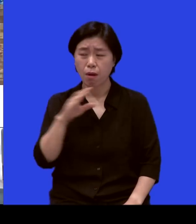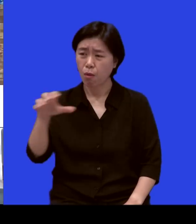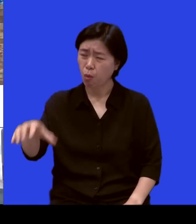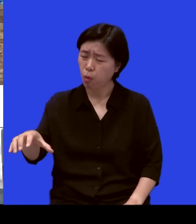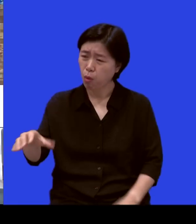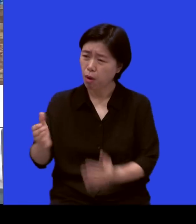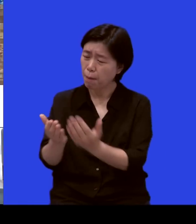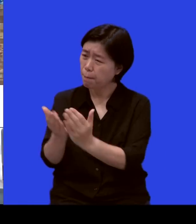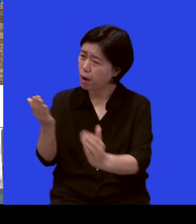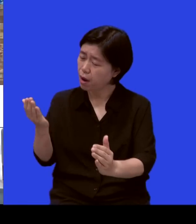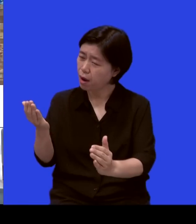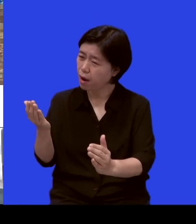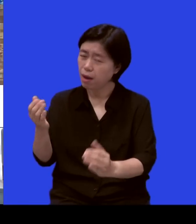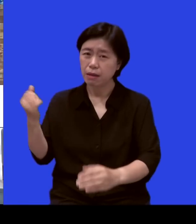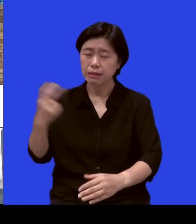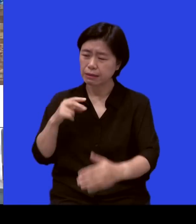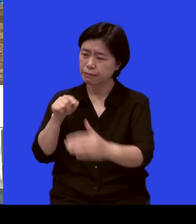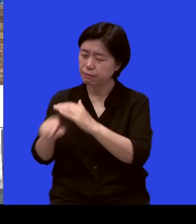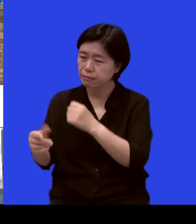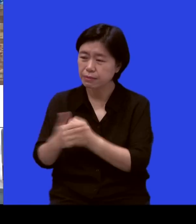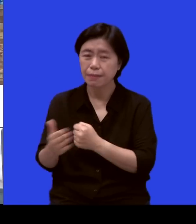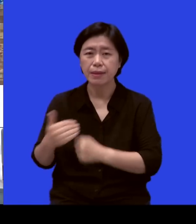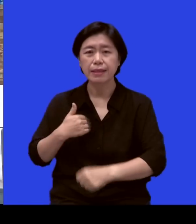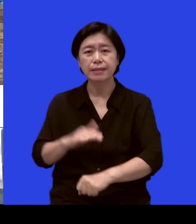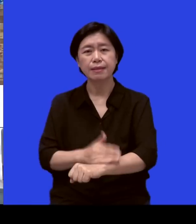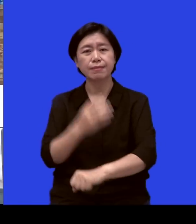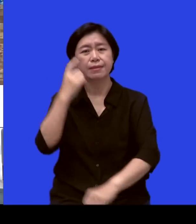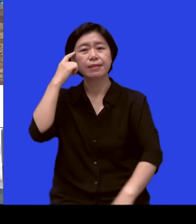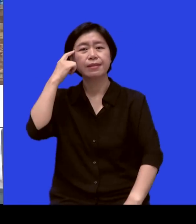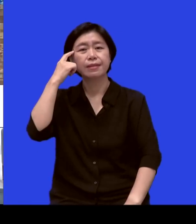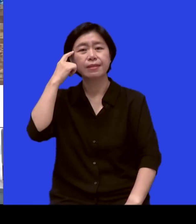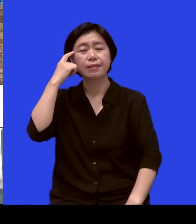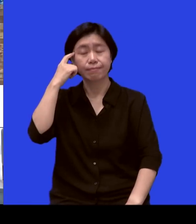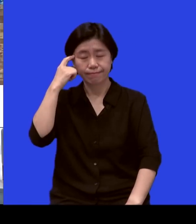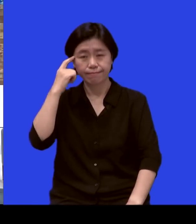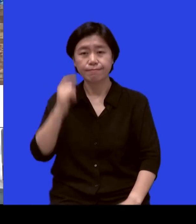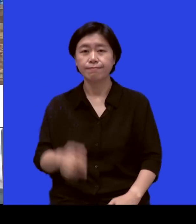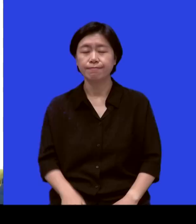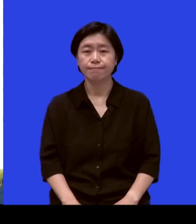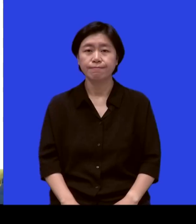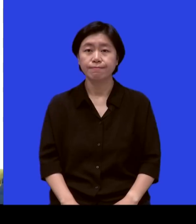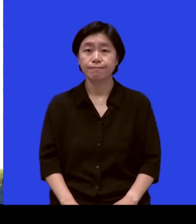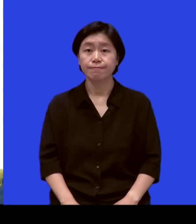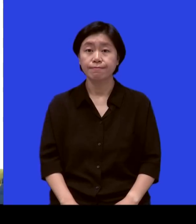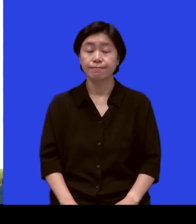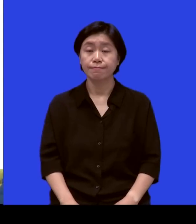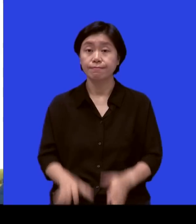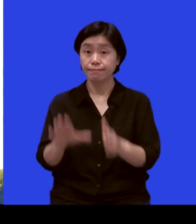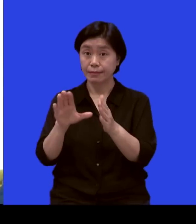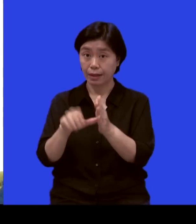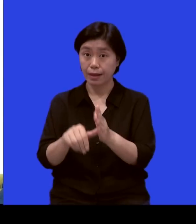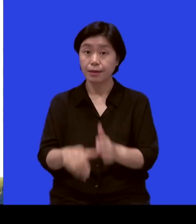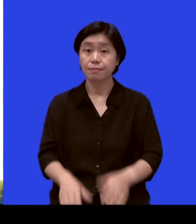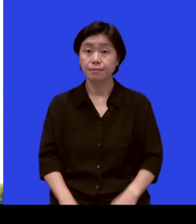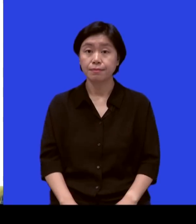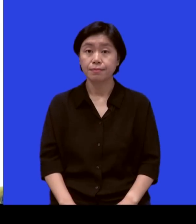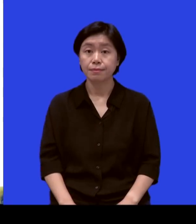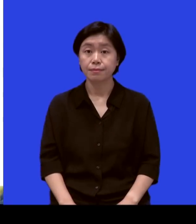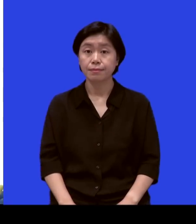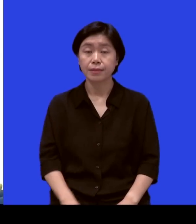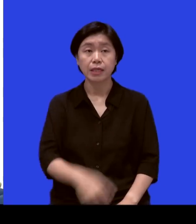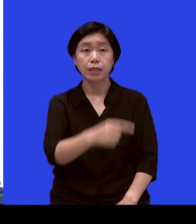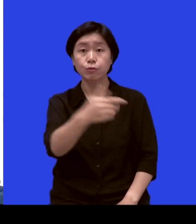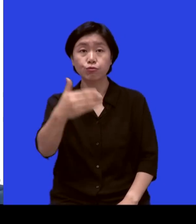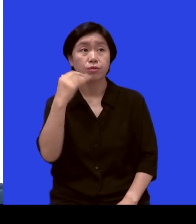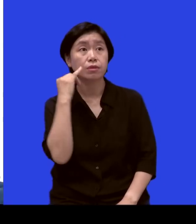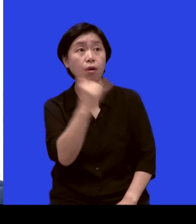될 네네. 곳을 내가 또 왔구나 이 생각이 들더라고요. 예. 왜냐하면 교우들이 또 가서 보자 그러니까. 예. 이제 그랬는데 119에 신고를